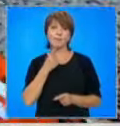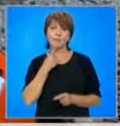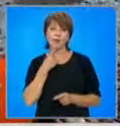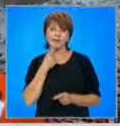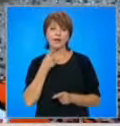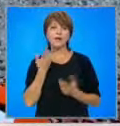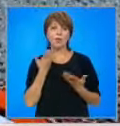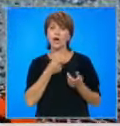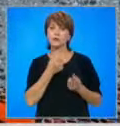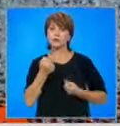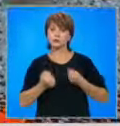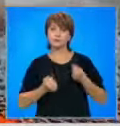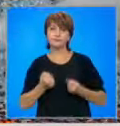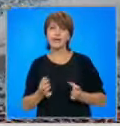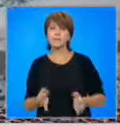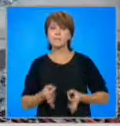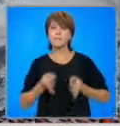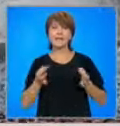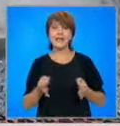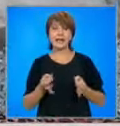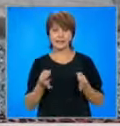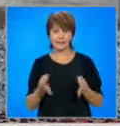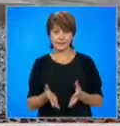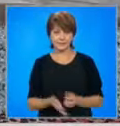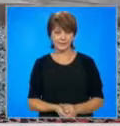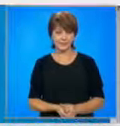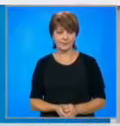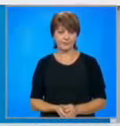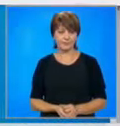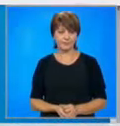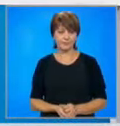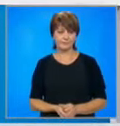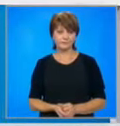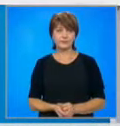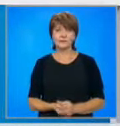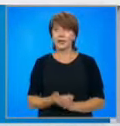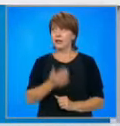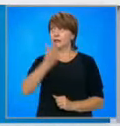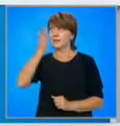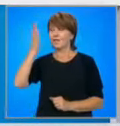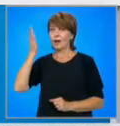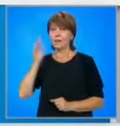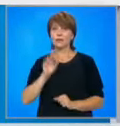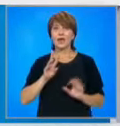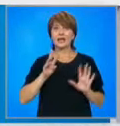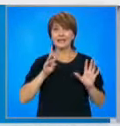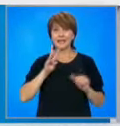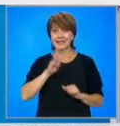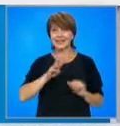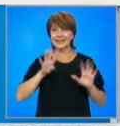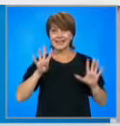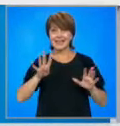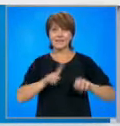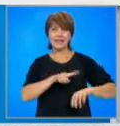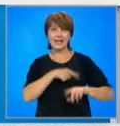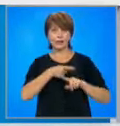когато той ще бъде закаран при специалистите от Зелени Балкани. И за времето 39 градуса и